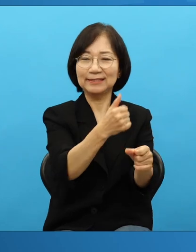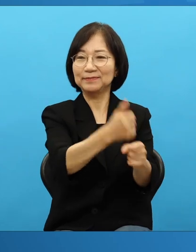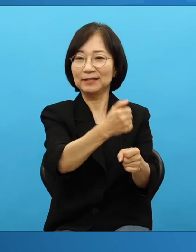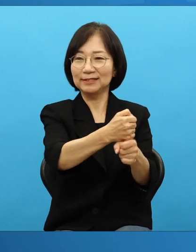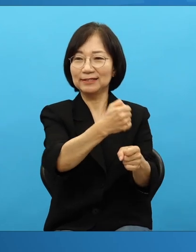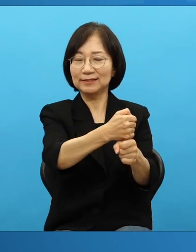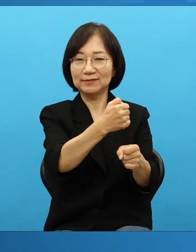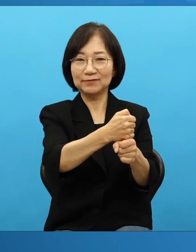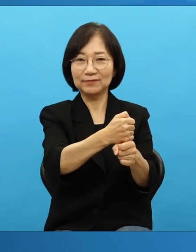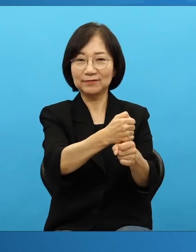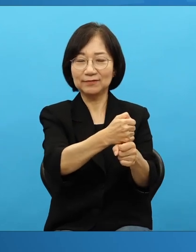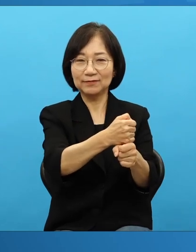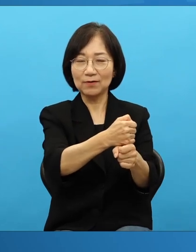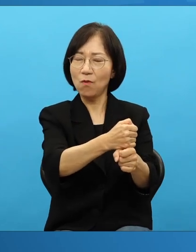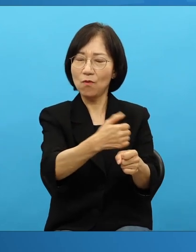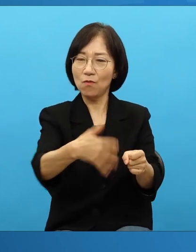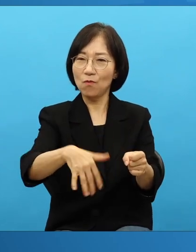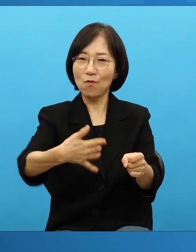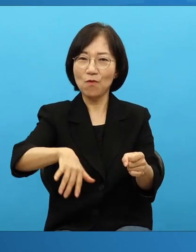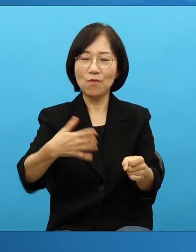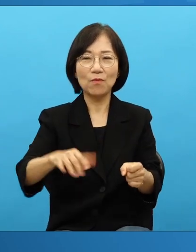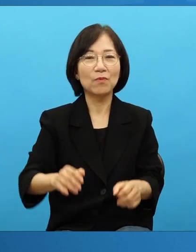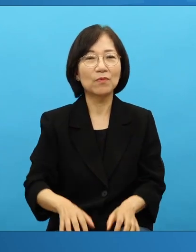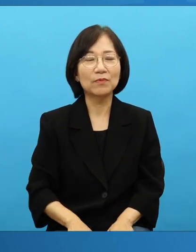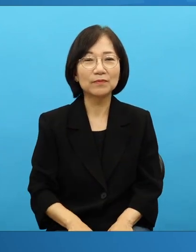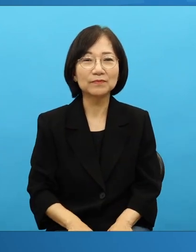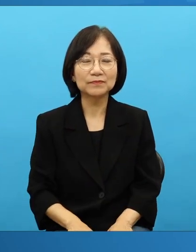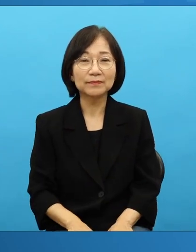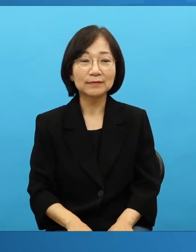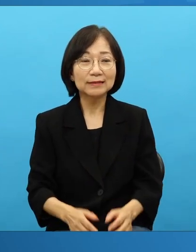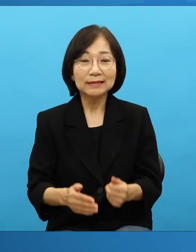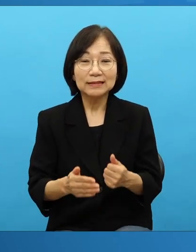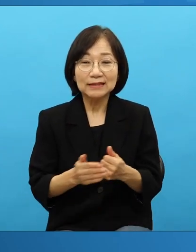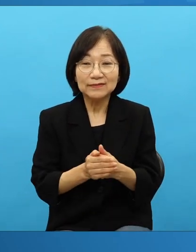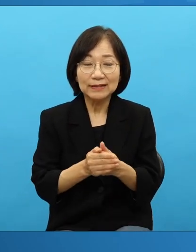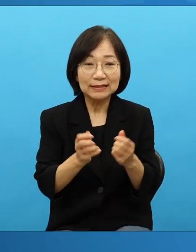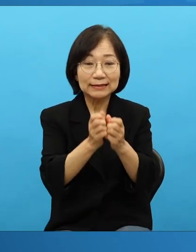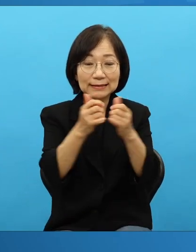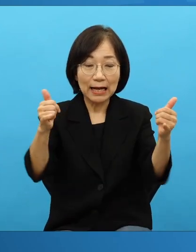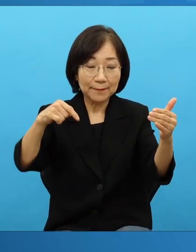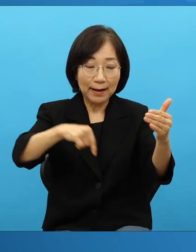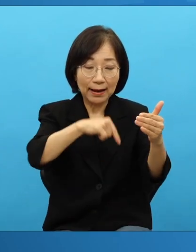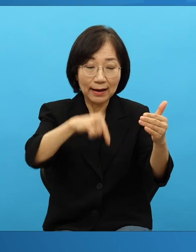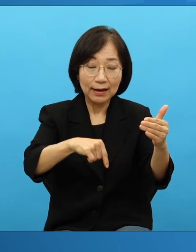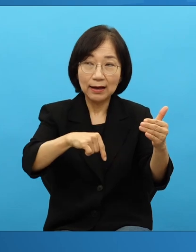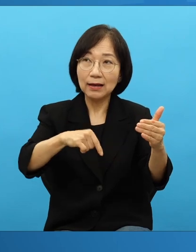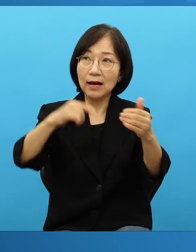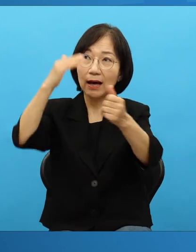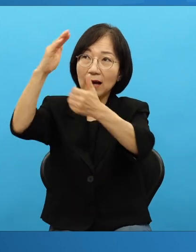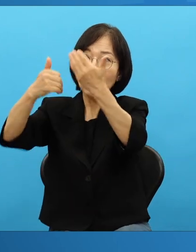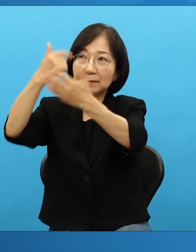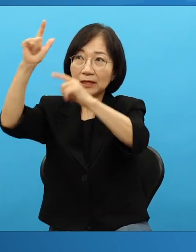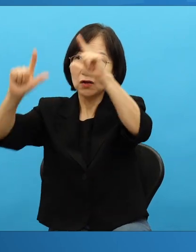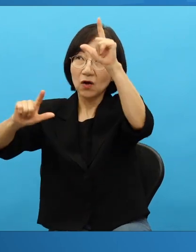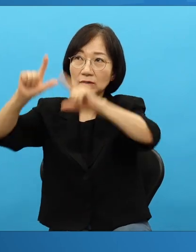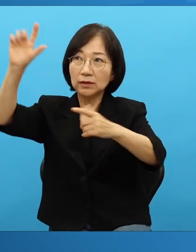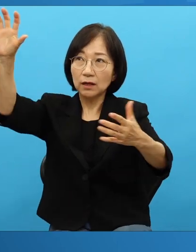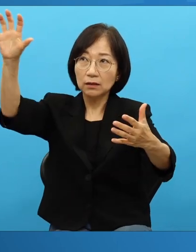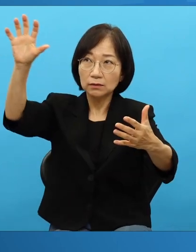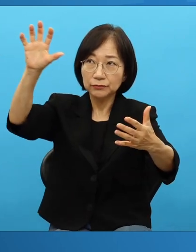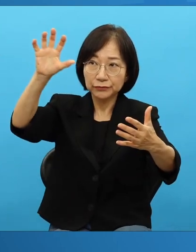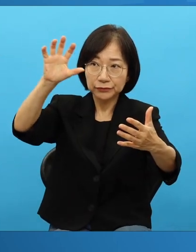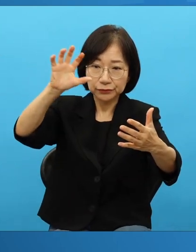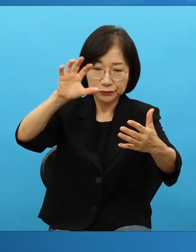神照着自己的形象造了人。 굉장하죠. 这非常的惊人。 우리 속에는 하나님의 형상이 들어올 수 있는